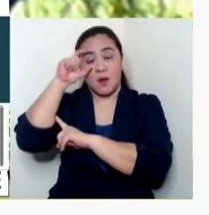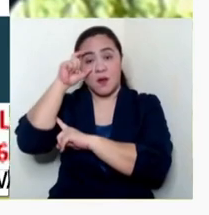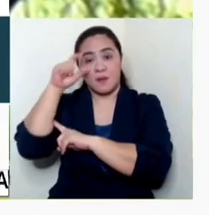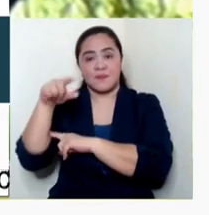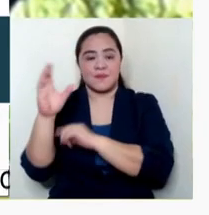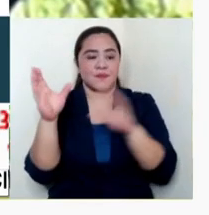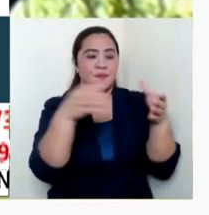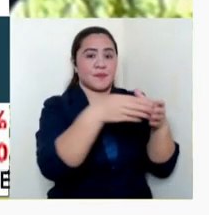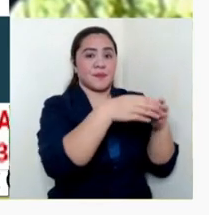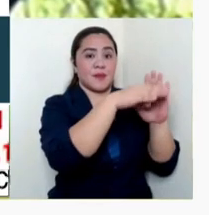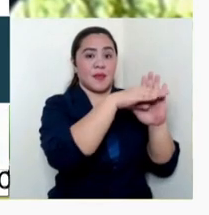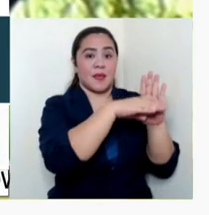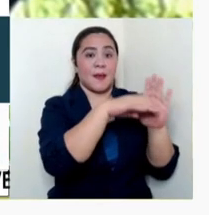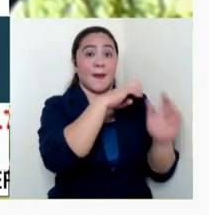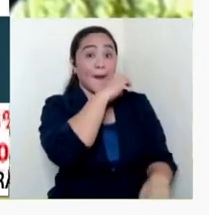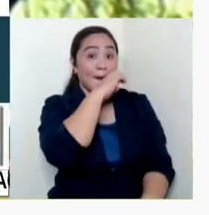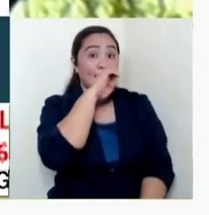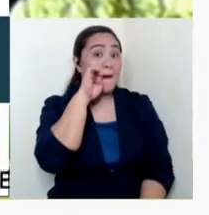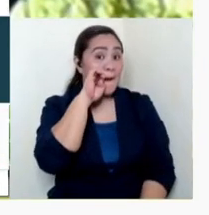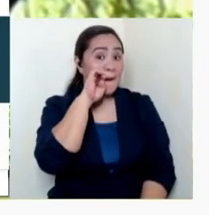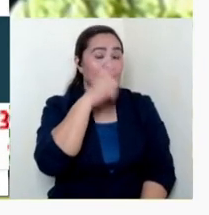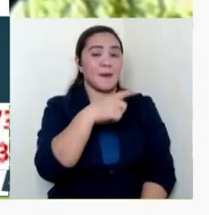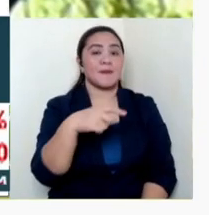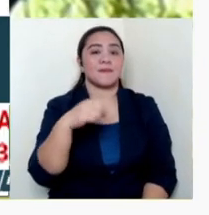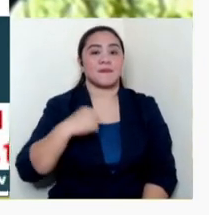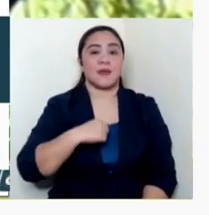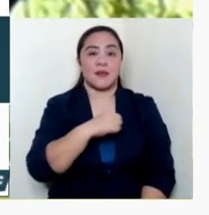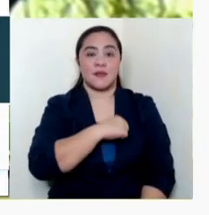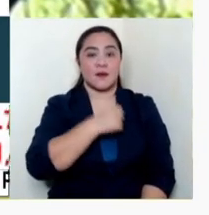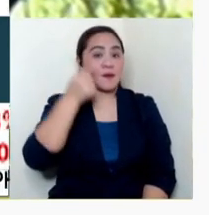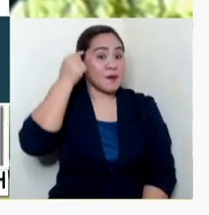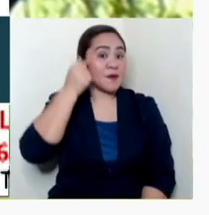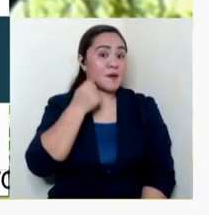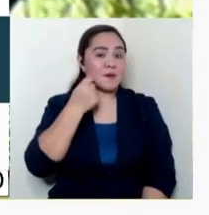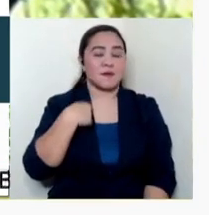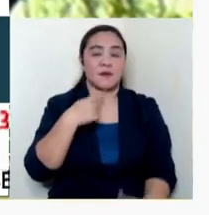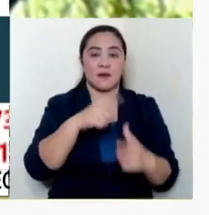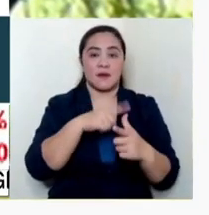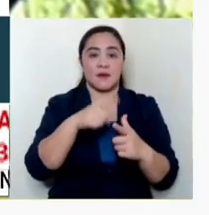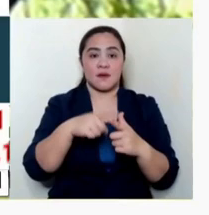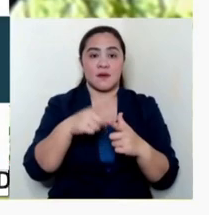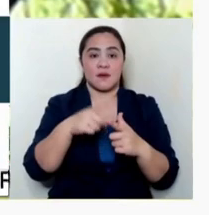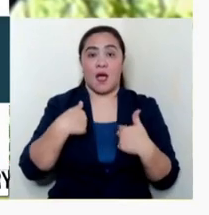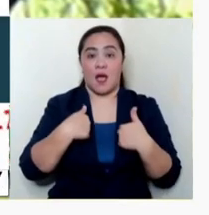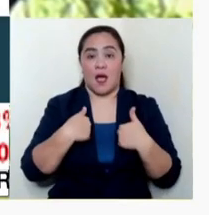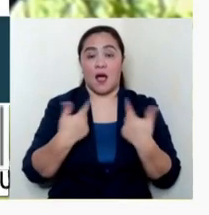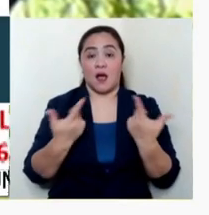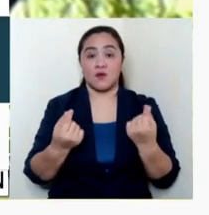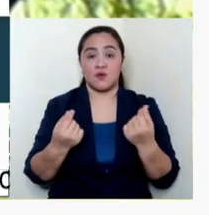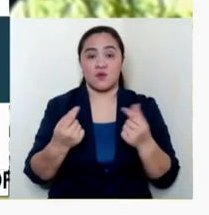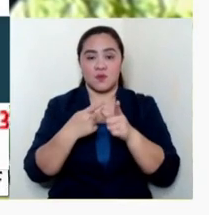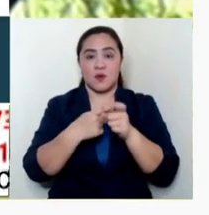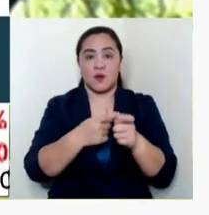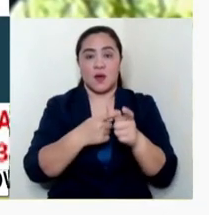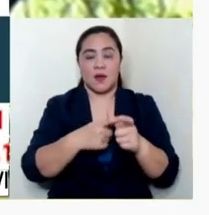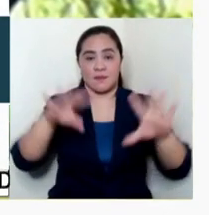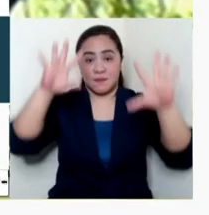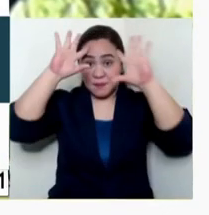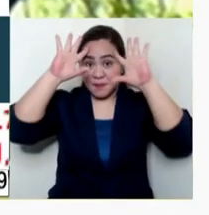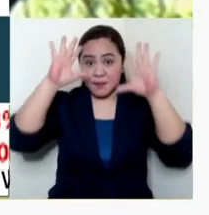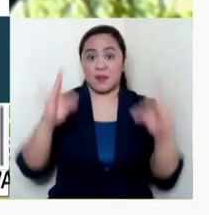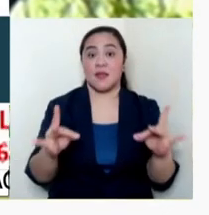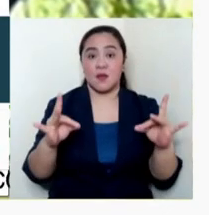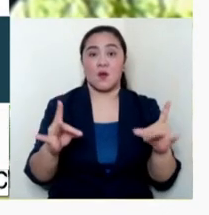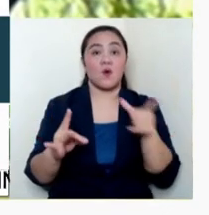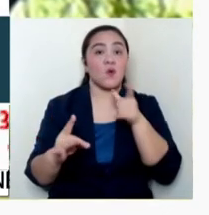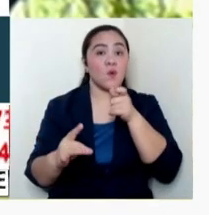dating Pangulong Estrada, kasama si Senator Grace. Sa kalagitan ng kampanya, nagpasya si dating Pangulong